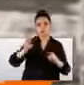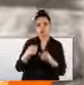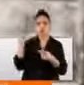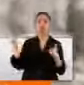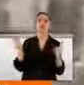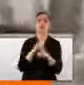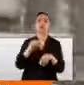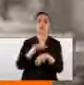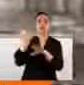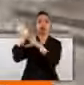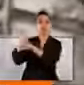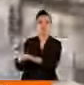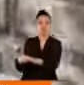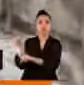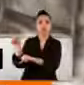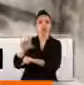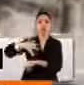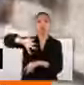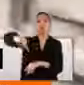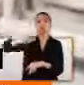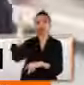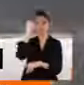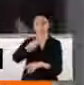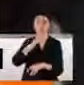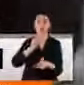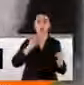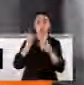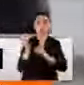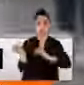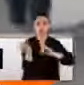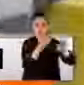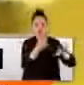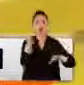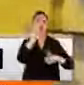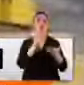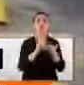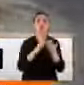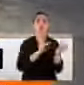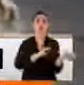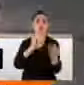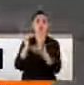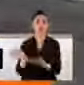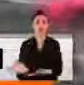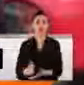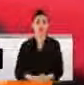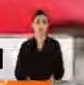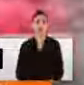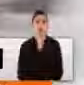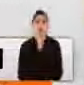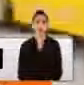sonra yakalanan hırsız açıktan hırsızlık suçundan önce adliyeye ardından cezaevine sevk edildi.